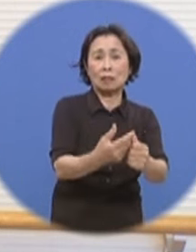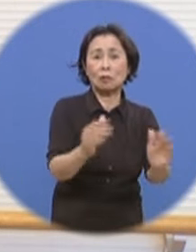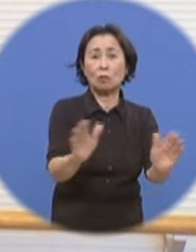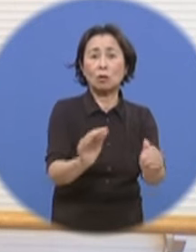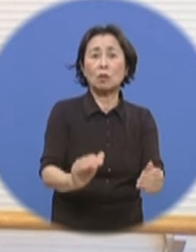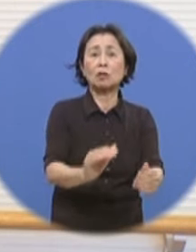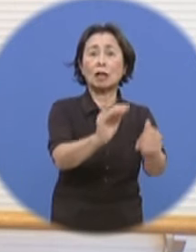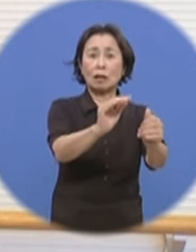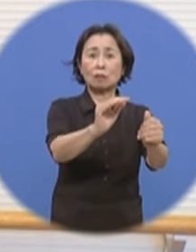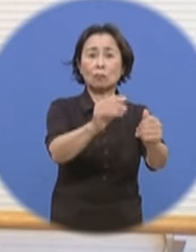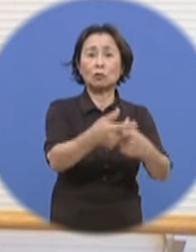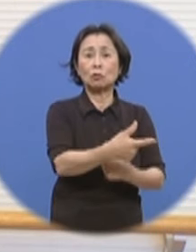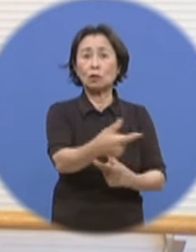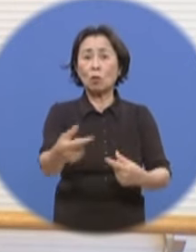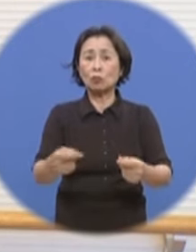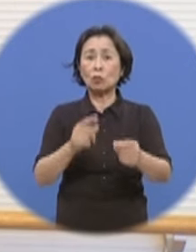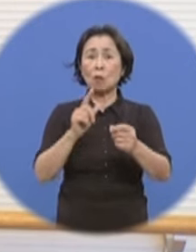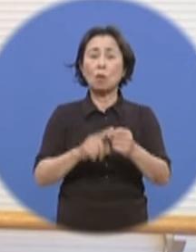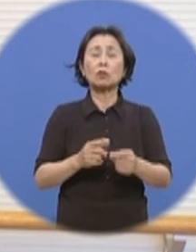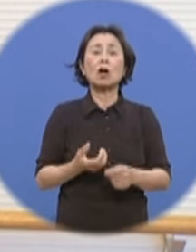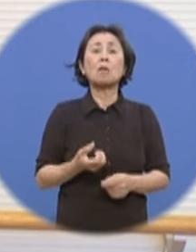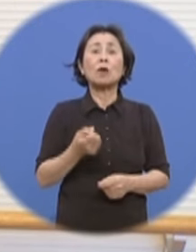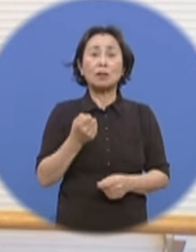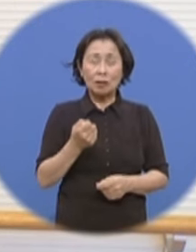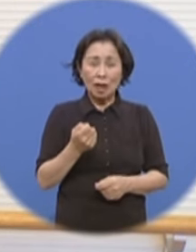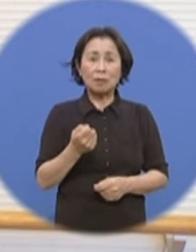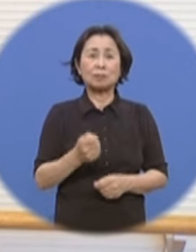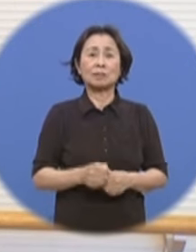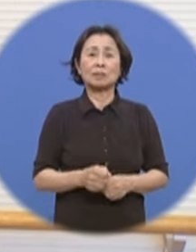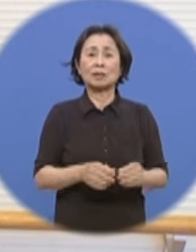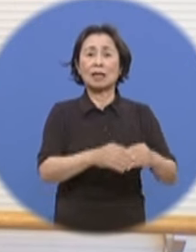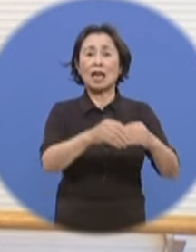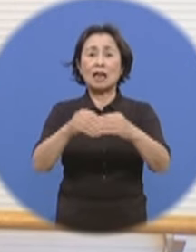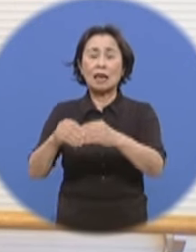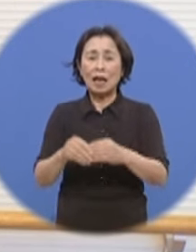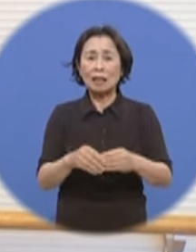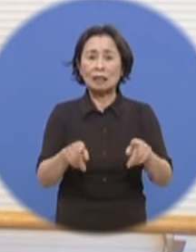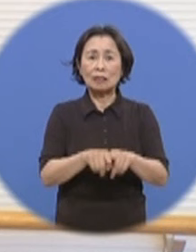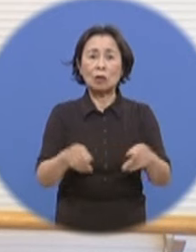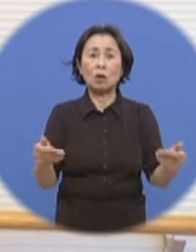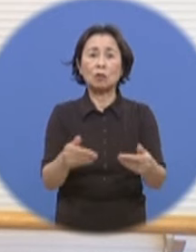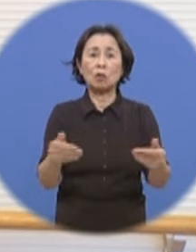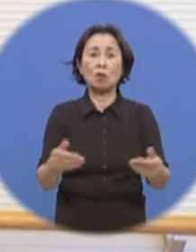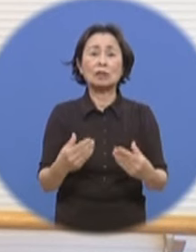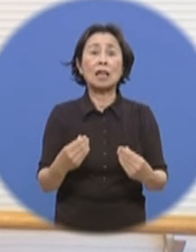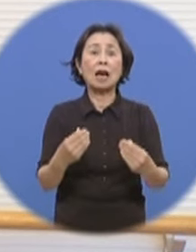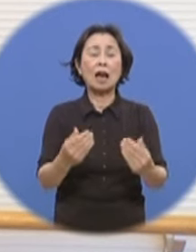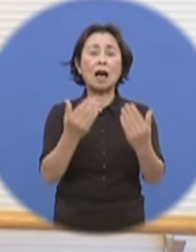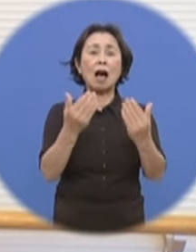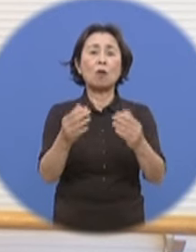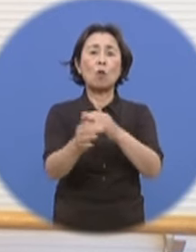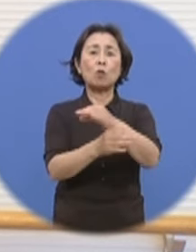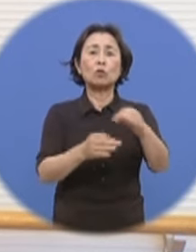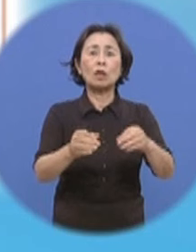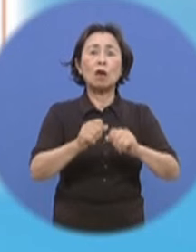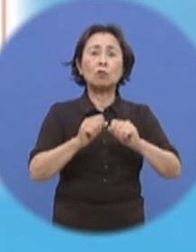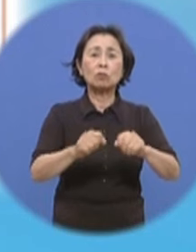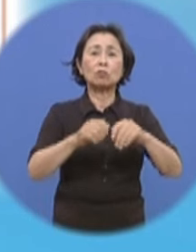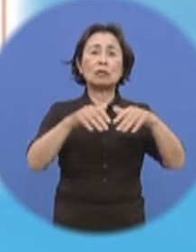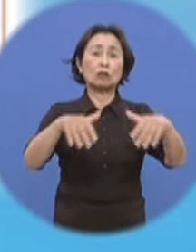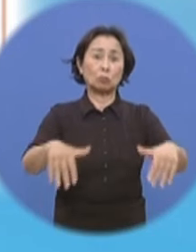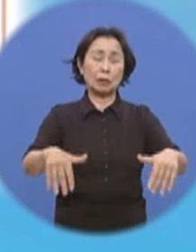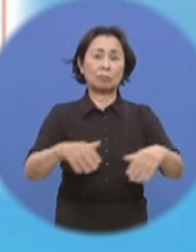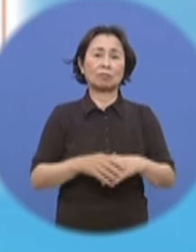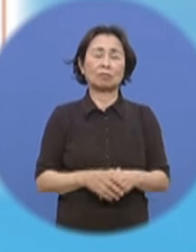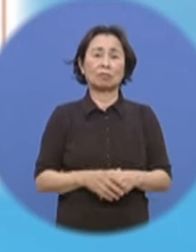いう共通の目標に向い当事者意識を持ち連携共同しながら学校運営を行う仕組みです